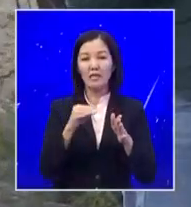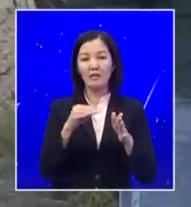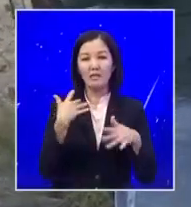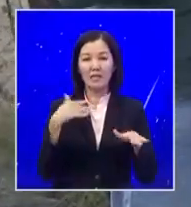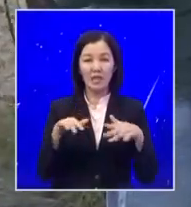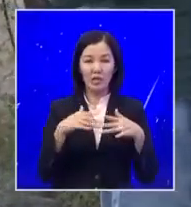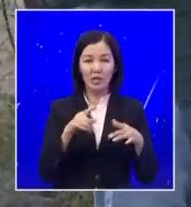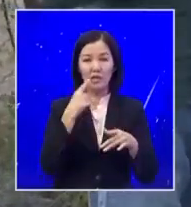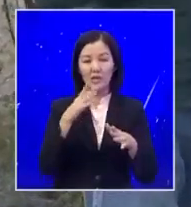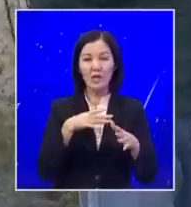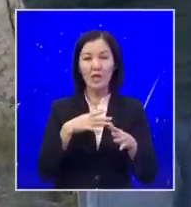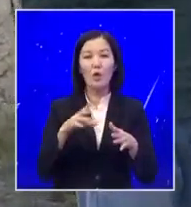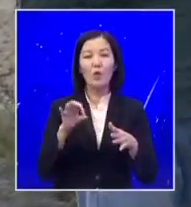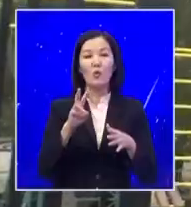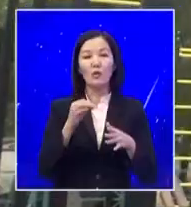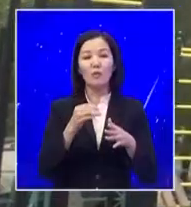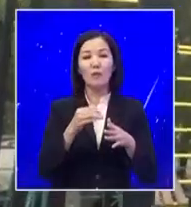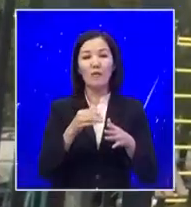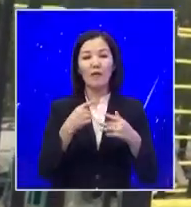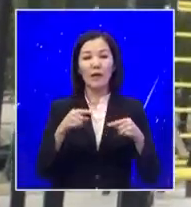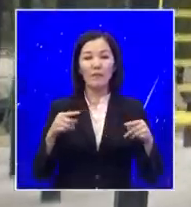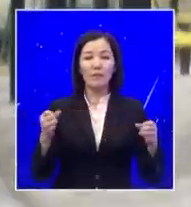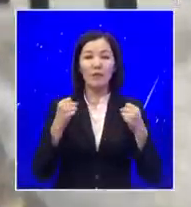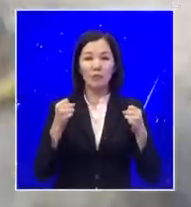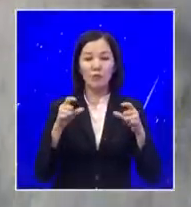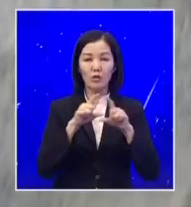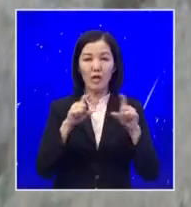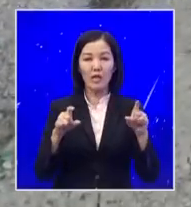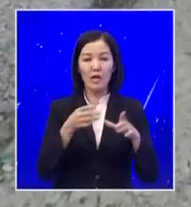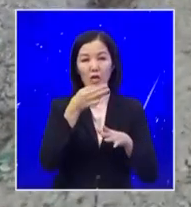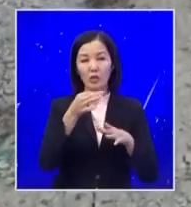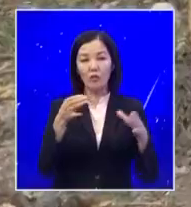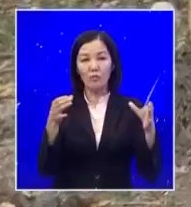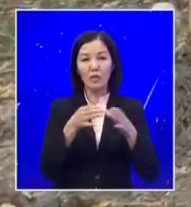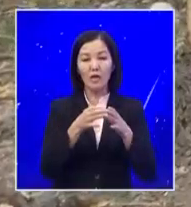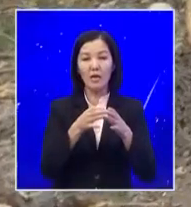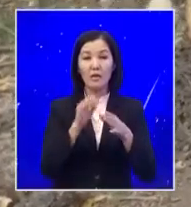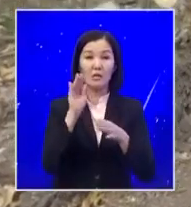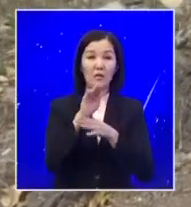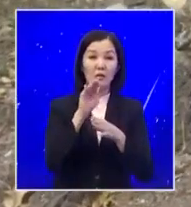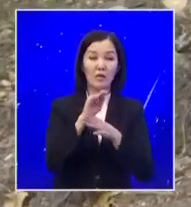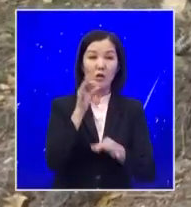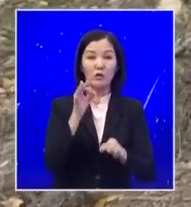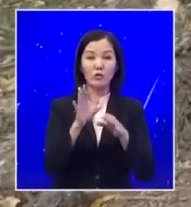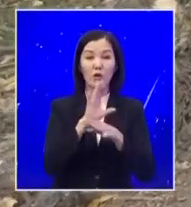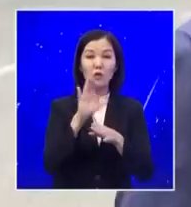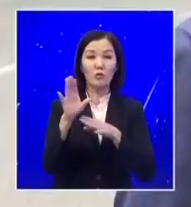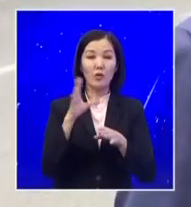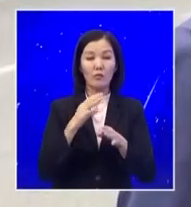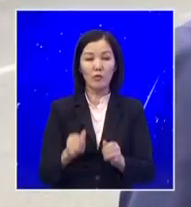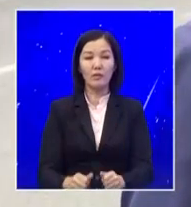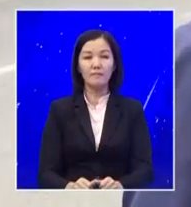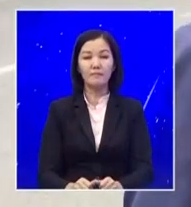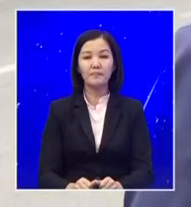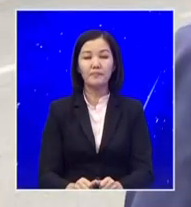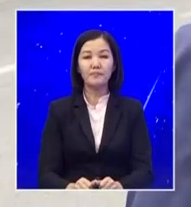әкімі. Бұған дейін Бақтияр Өнербаев әмбебап спорт алаңына жауапты компанияға наразылықтарын сотқа жолдаған. Элитстрой